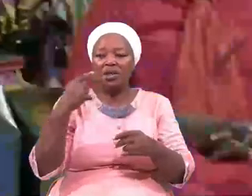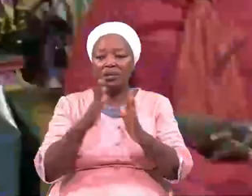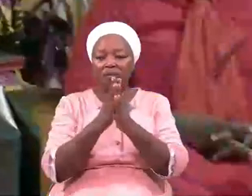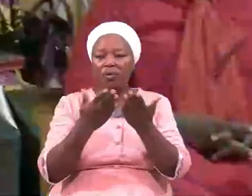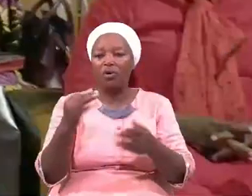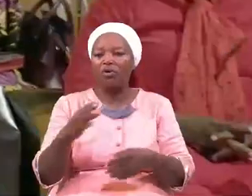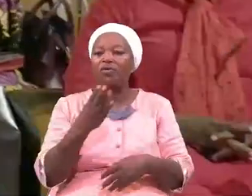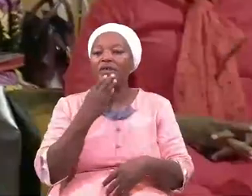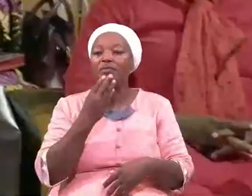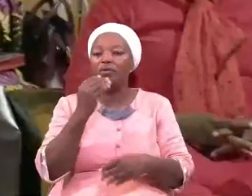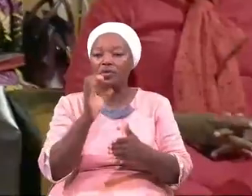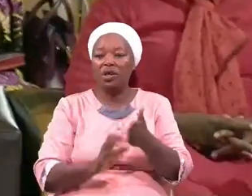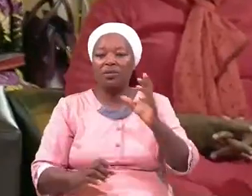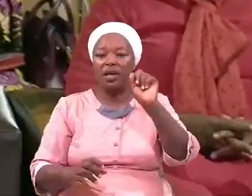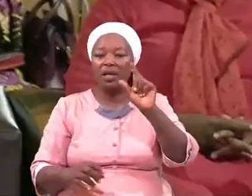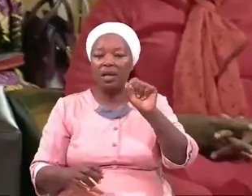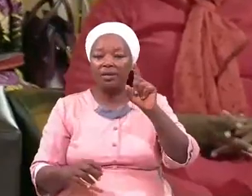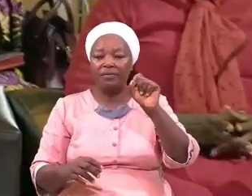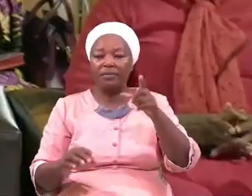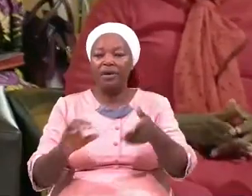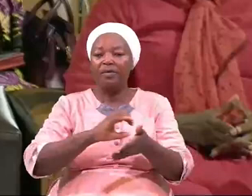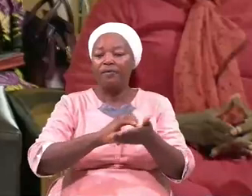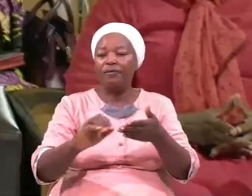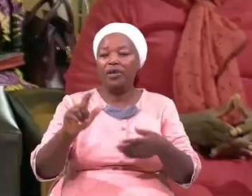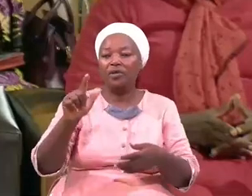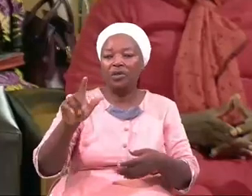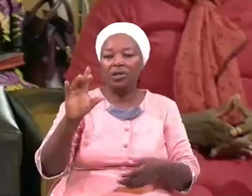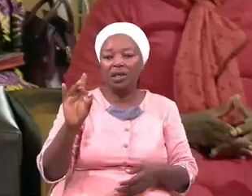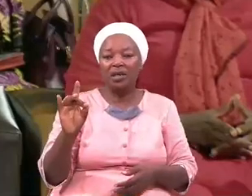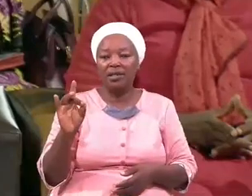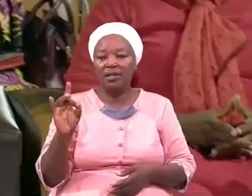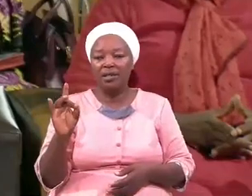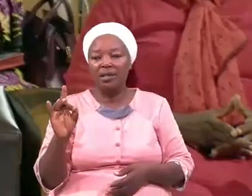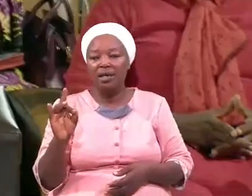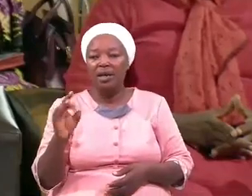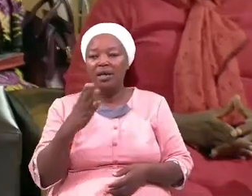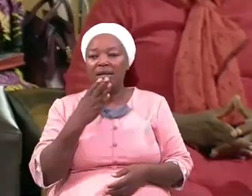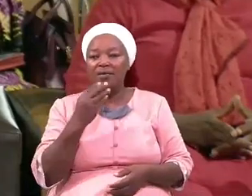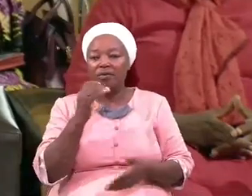Nous allons voir Hébreux 11. Je lis le verset 28.